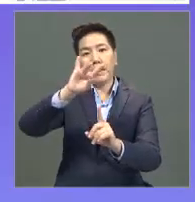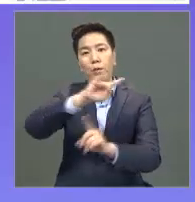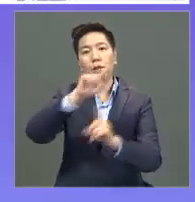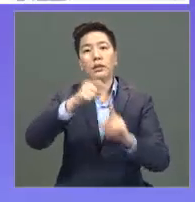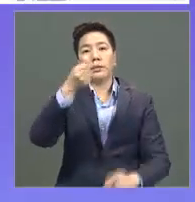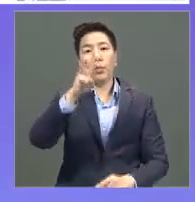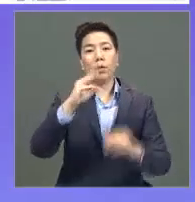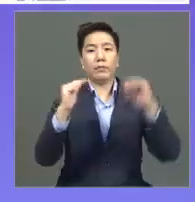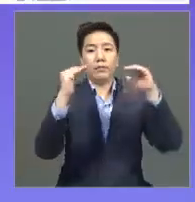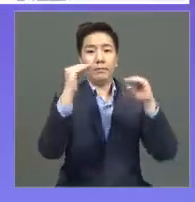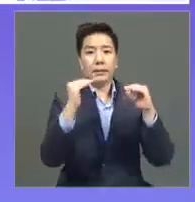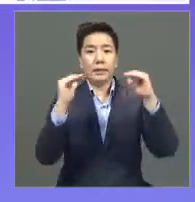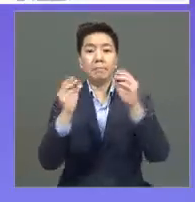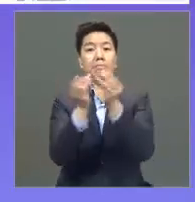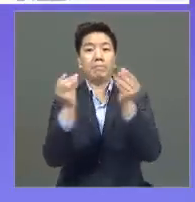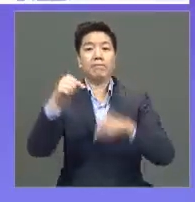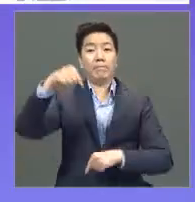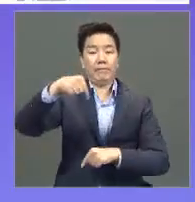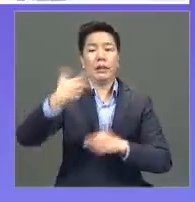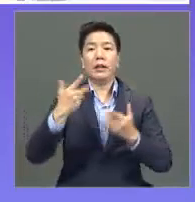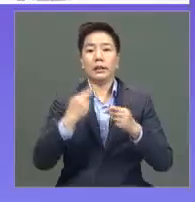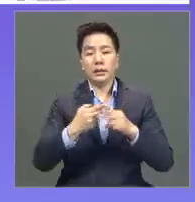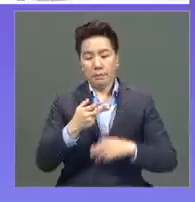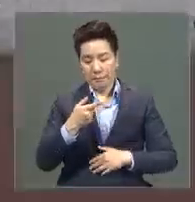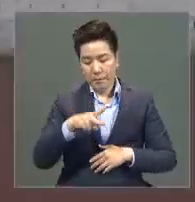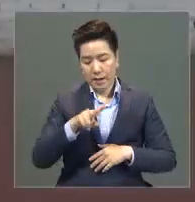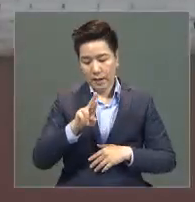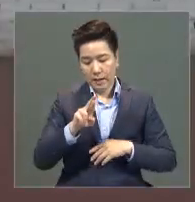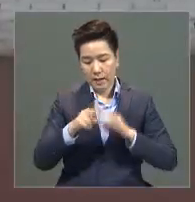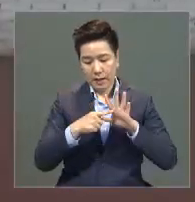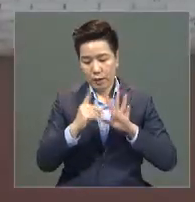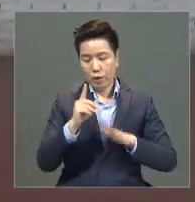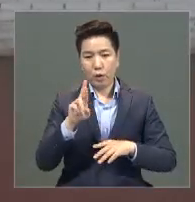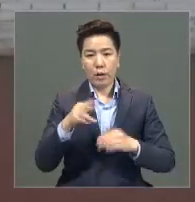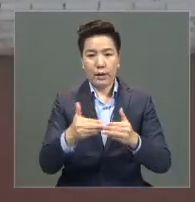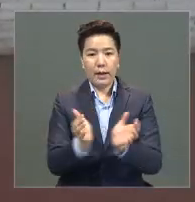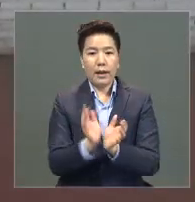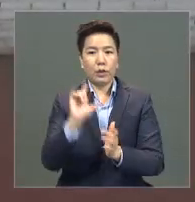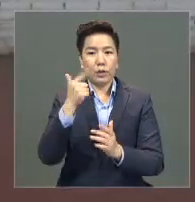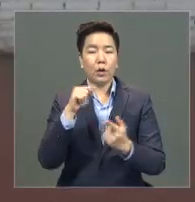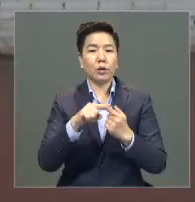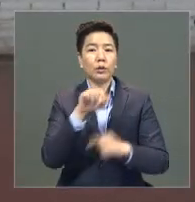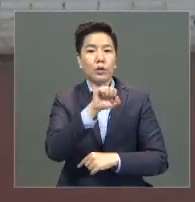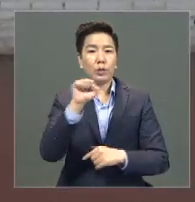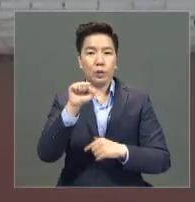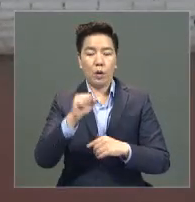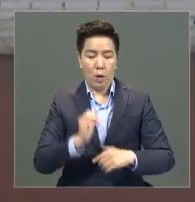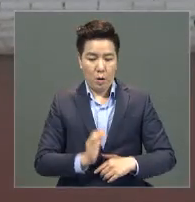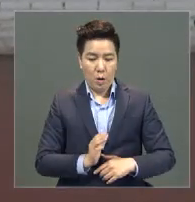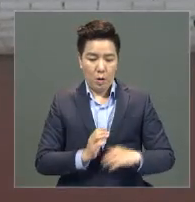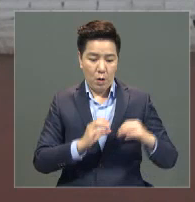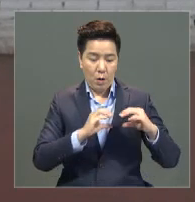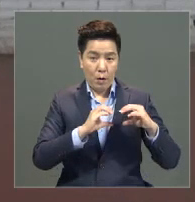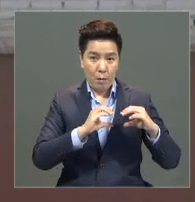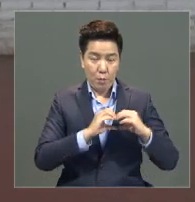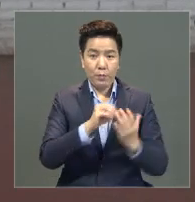าคมที่อนุสาวรีย์ประชาธิปไตยด้วยนะคะโดยนายพระดอนปริศนานันทกุลส.ส.อ่างทองของพรรคภูมิใจไทยในฐานะประธาน